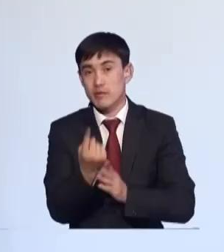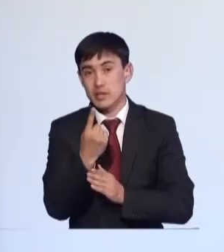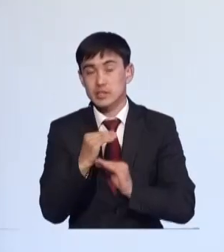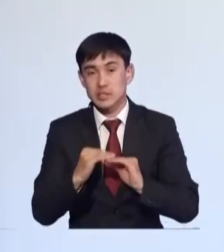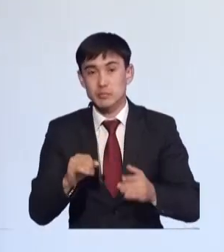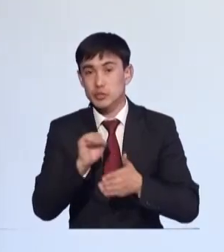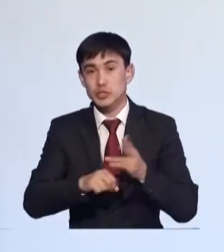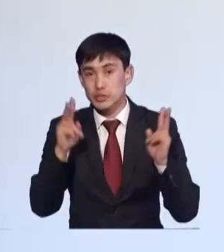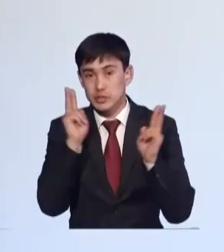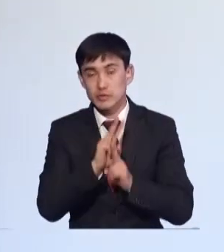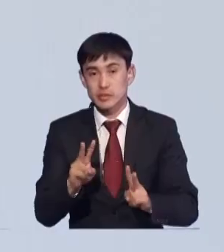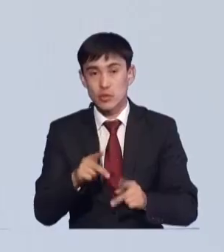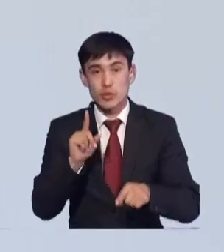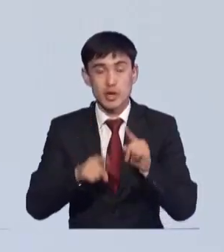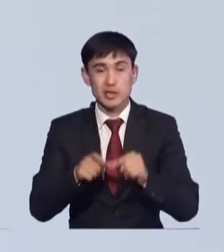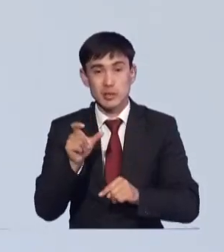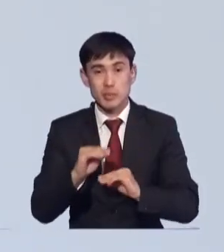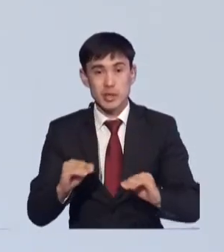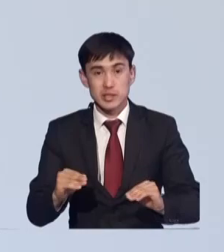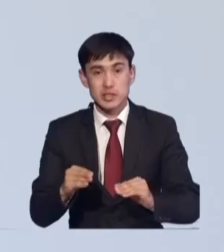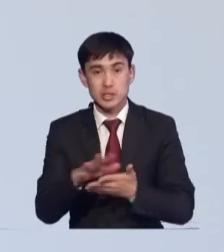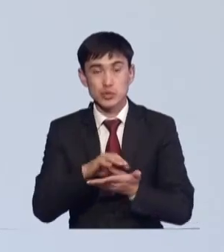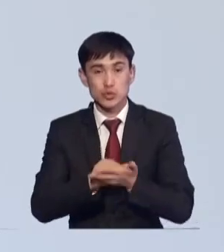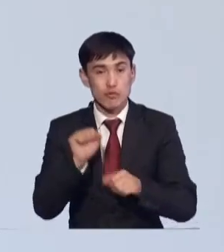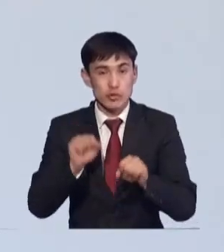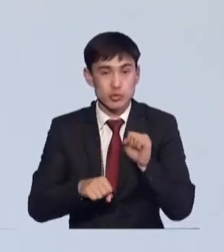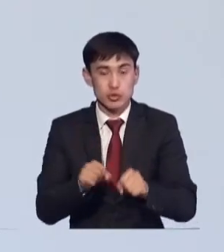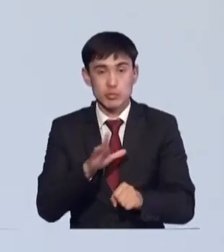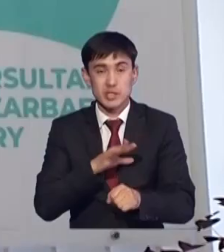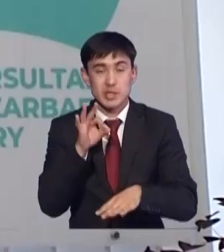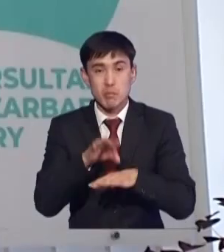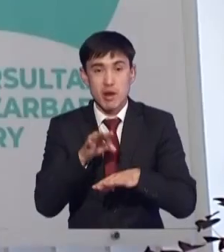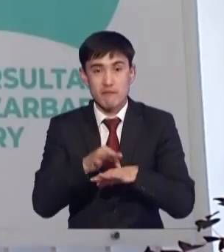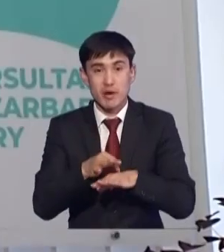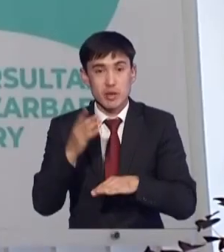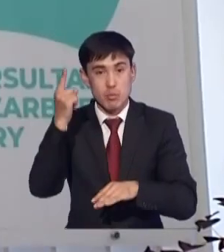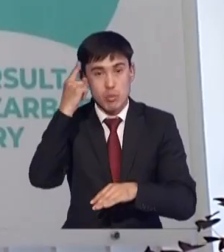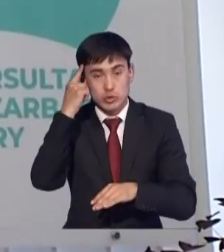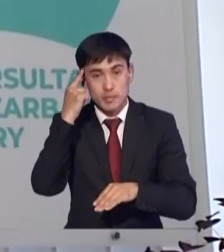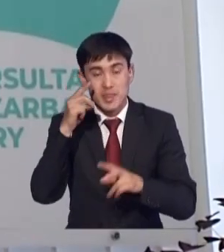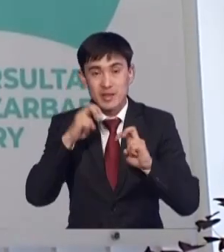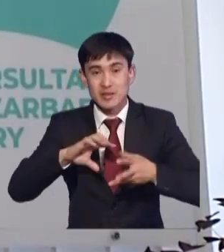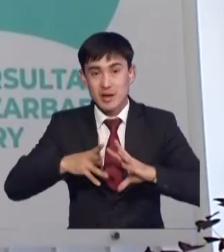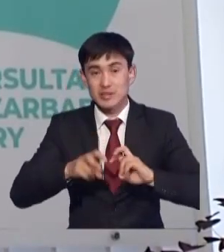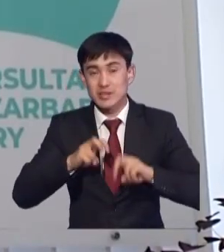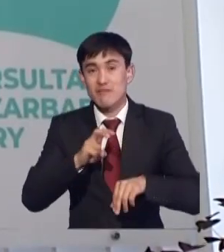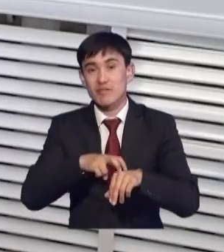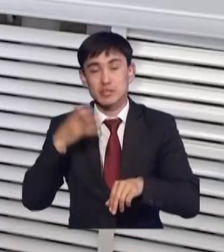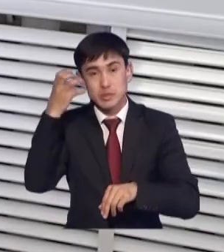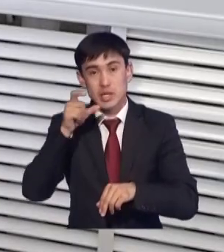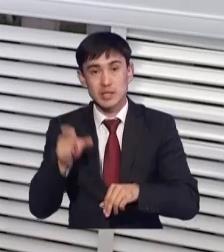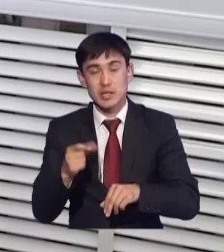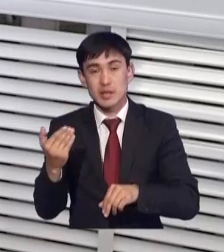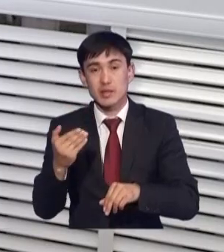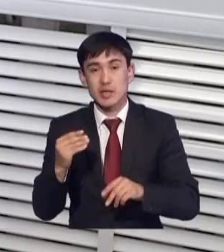детей неизвестно у некоторых пациентов расстройства могут быть вызваны заболеваниями мозга диагноз ставит врач-психиатр на